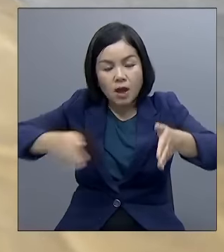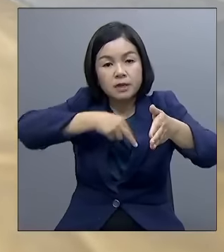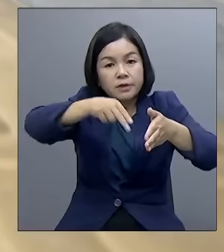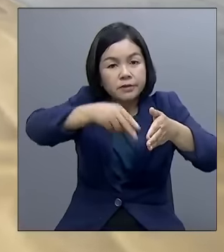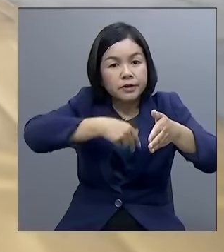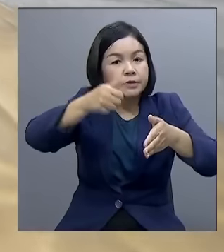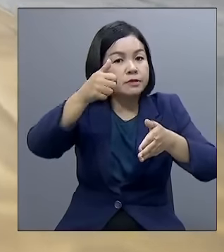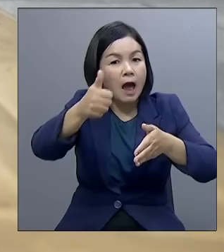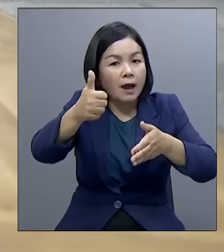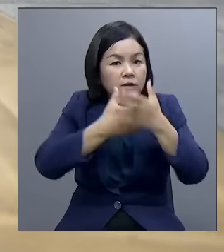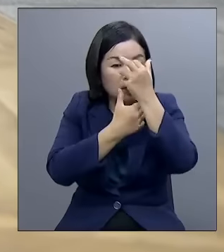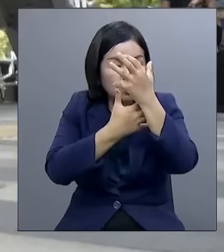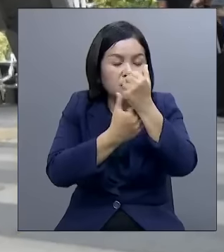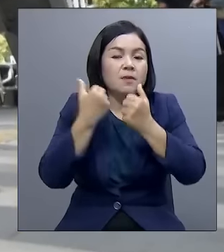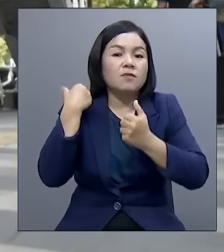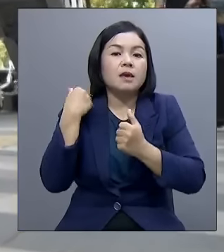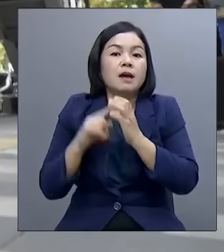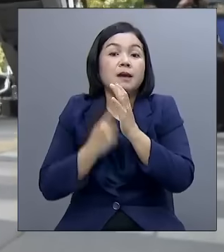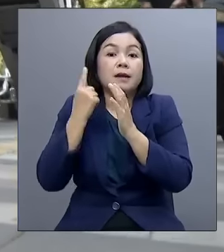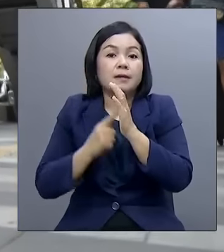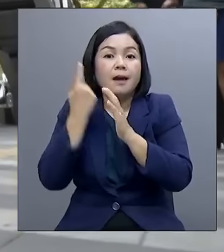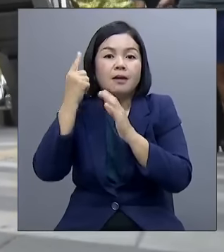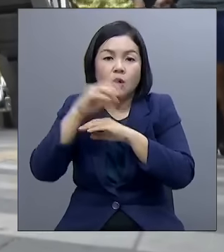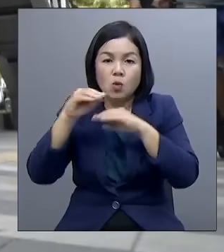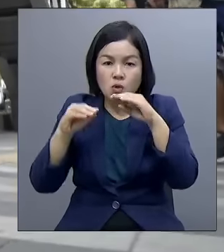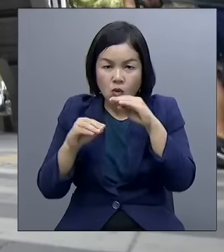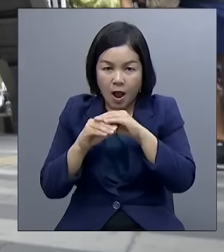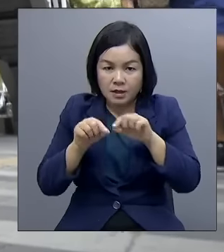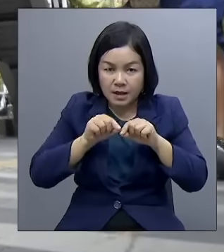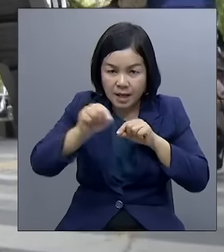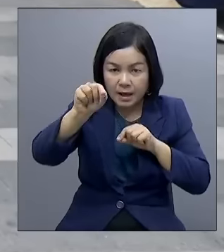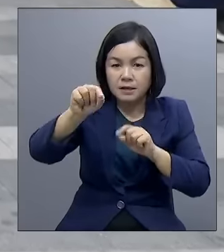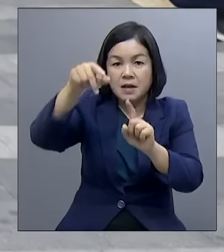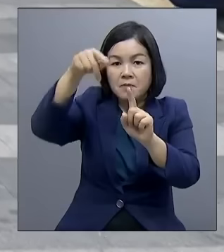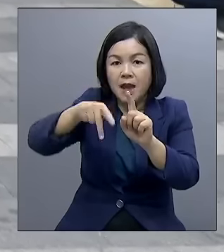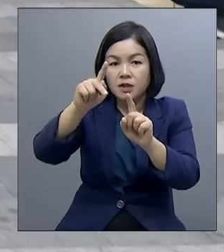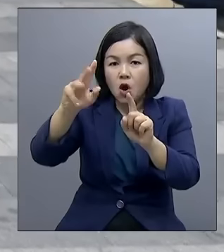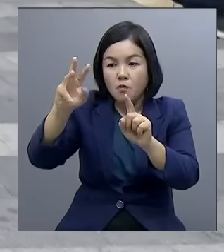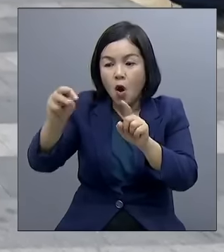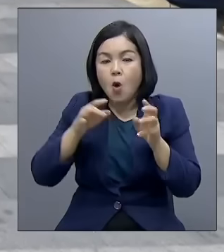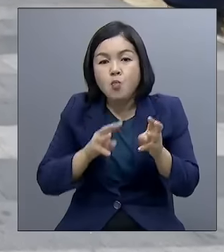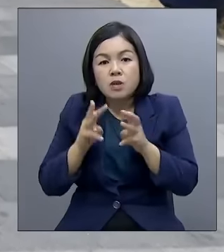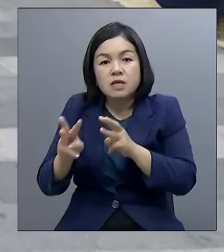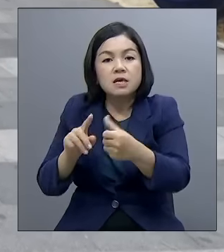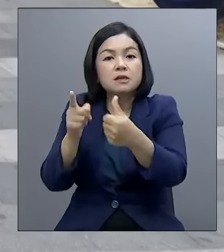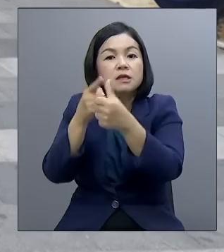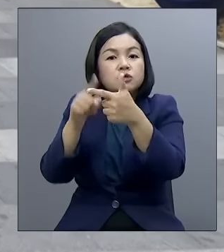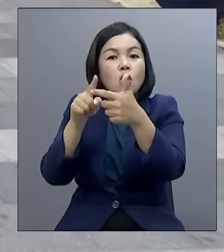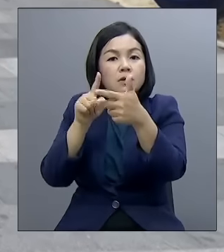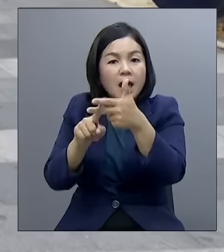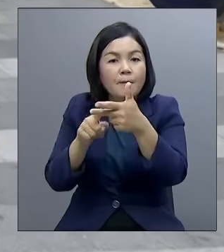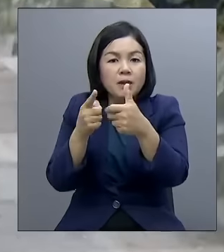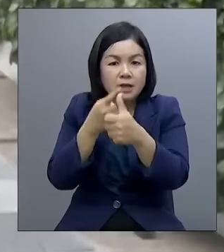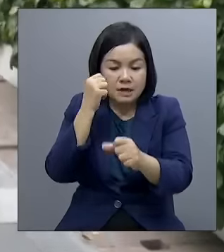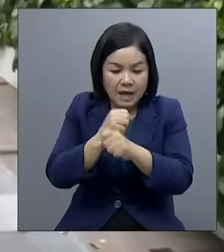แล้วก็น่าเดินค่ะโดยในระยะแรกตั้งเป้าไว้ 1,000 กิโลเมตรนะคะผ่าน3วิธีกระบวนการค่ะคือการท